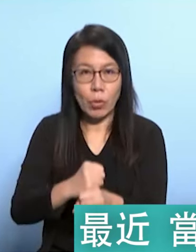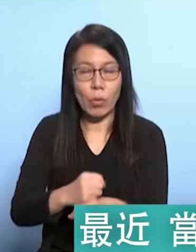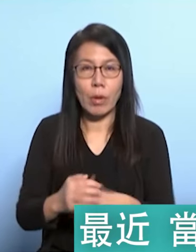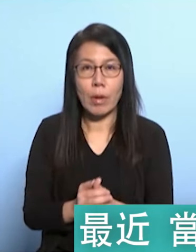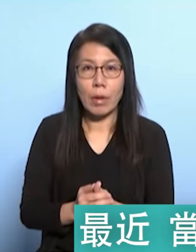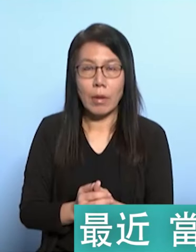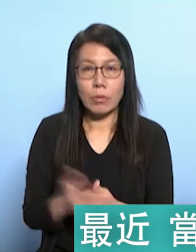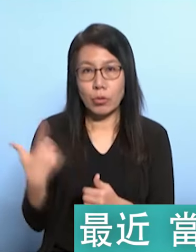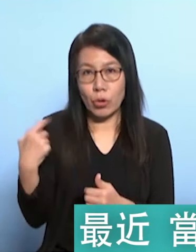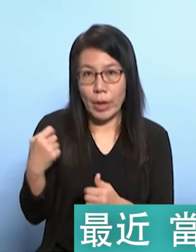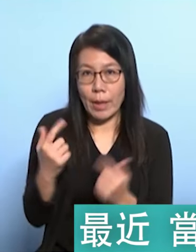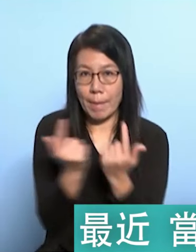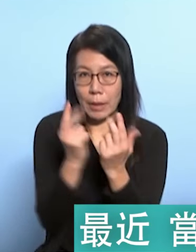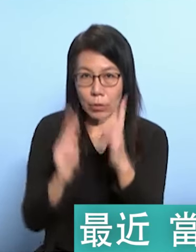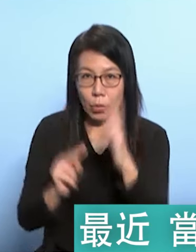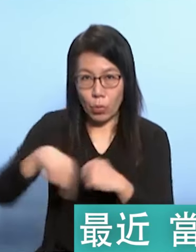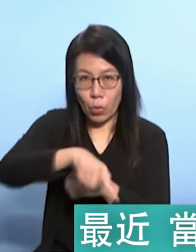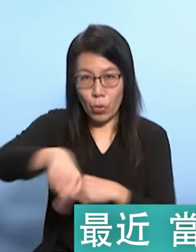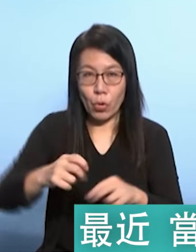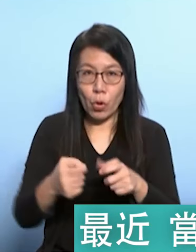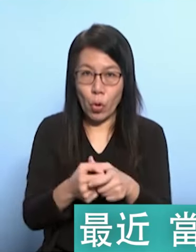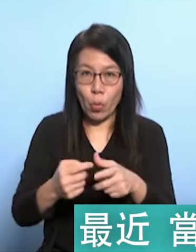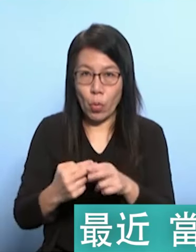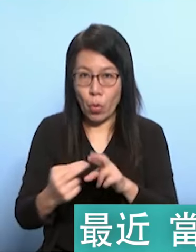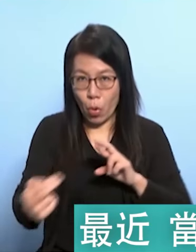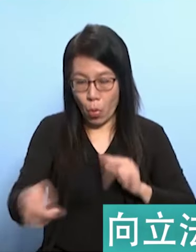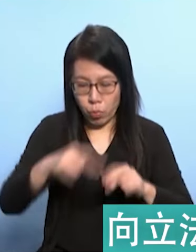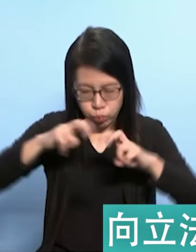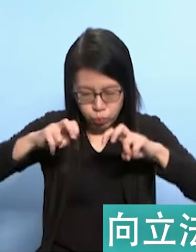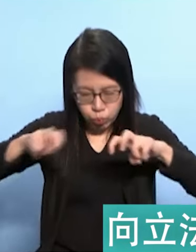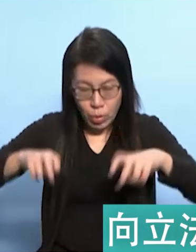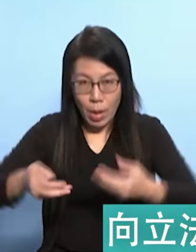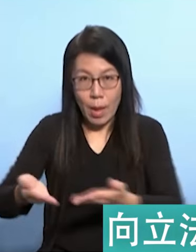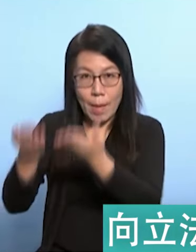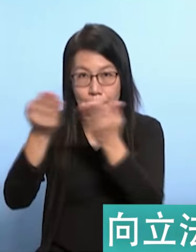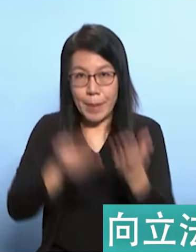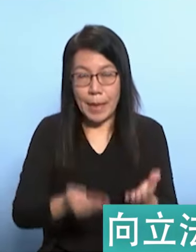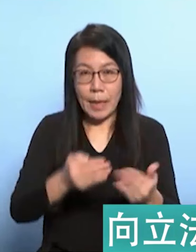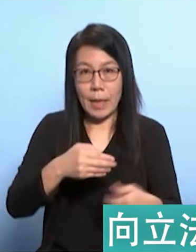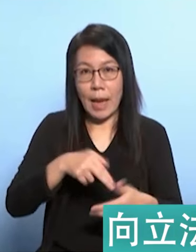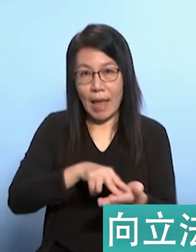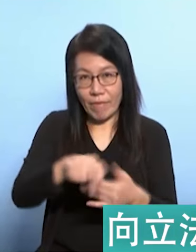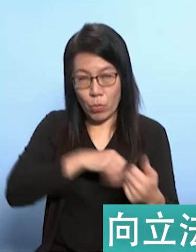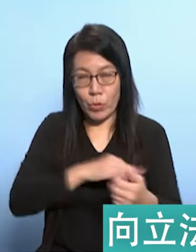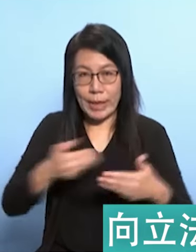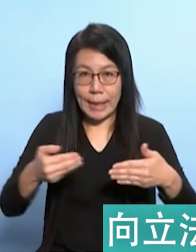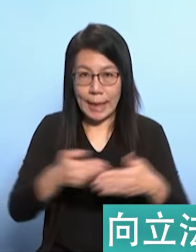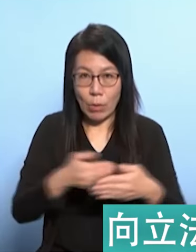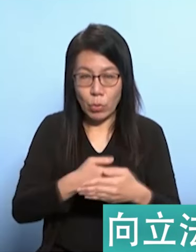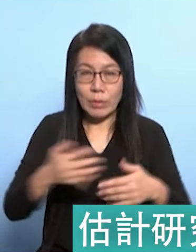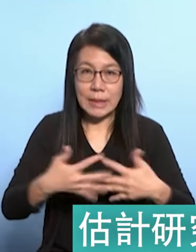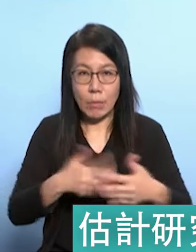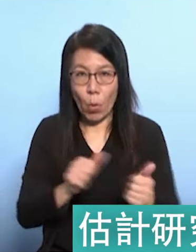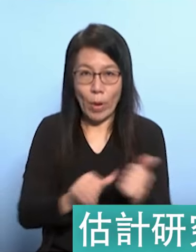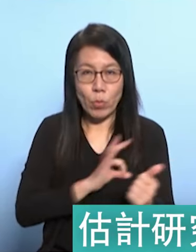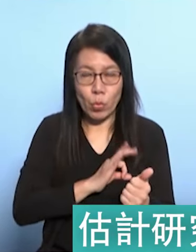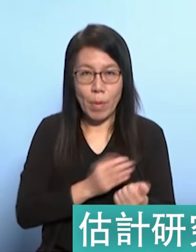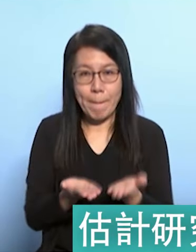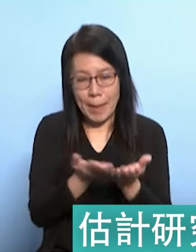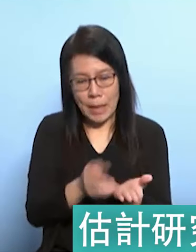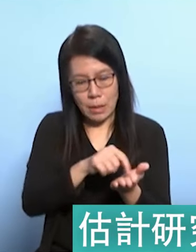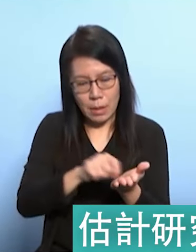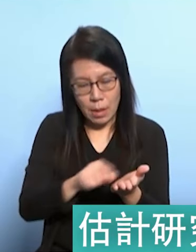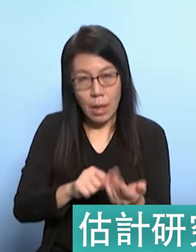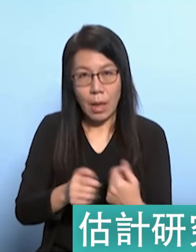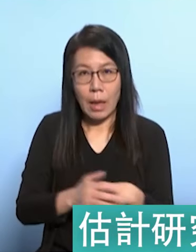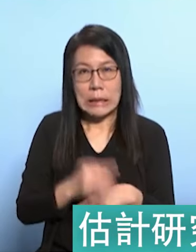就北部都會區公路勘查研究向立法會交通事務委員會提交文件，估計研究需